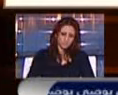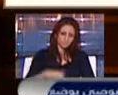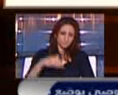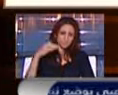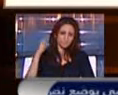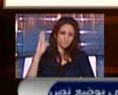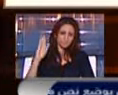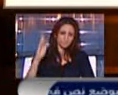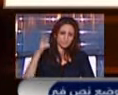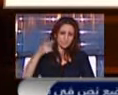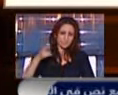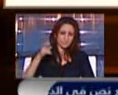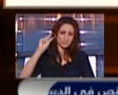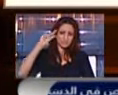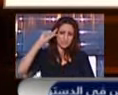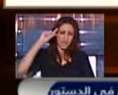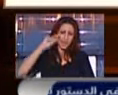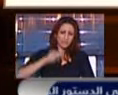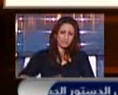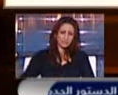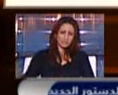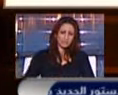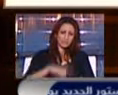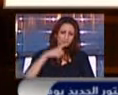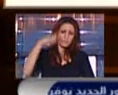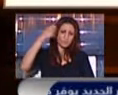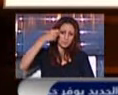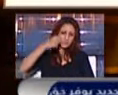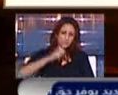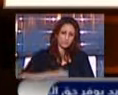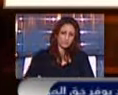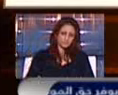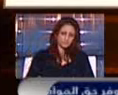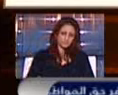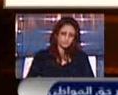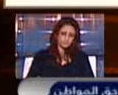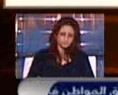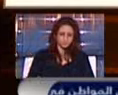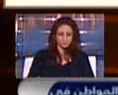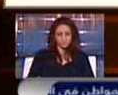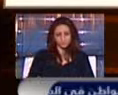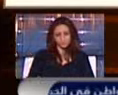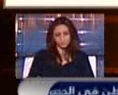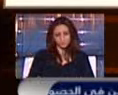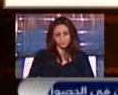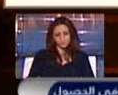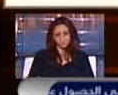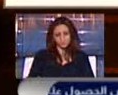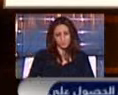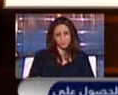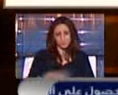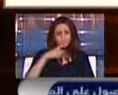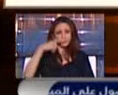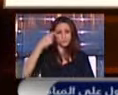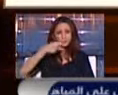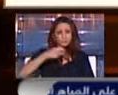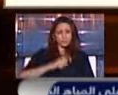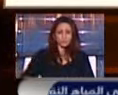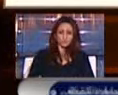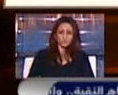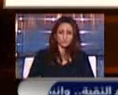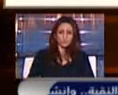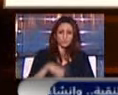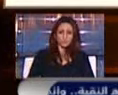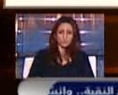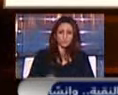فندم. مهندس سعد الحسيني ايوه اهلا بيك. ازاي الصحه يا باشمهندس؟ ازي حضرتك؟ اهلا السلام عليكم. عليكم السلام ورحمه الله وبركاته. دلوقتي يعني دكتور